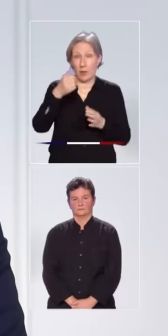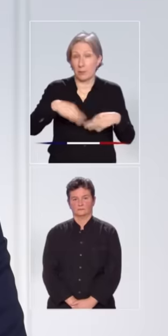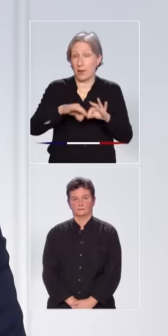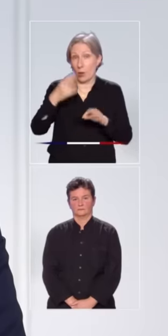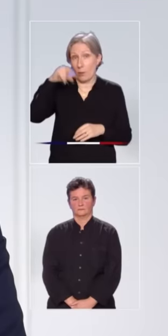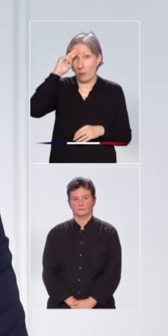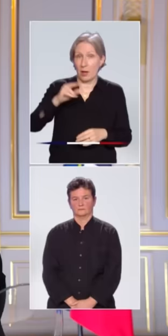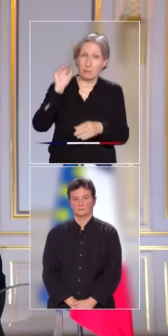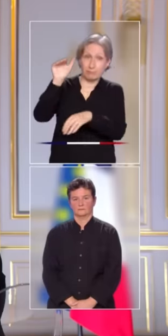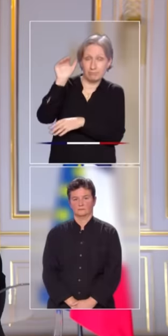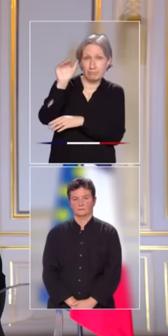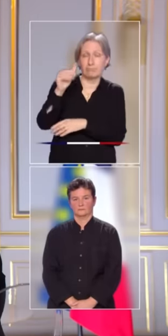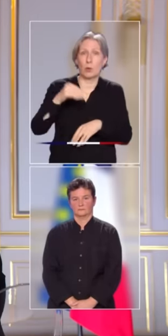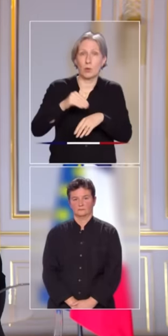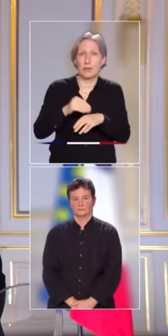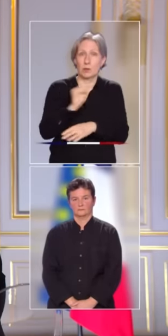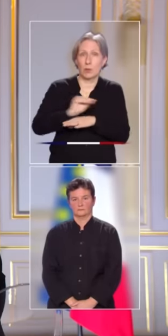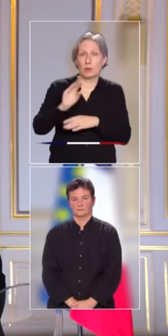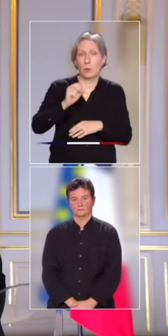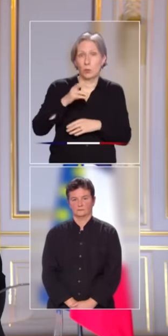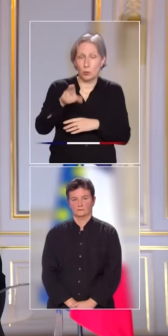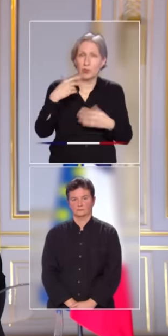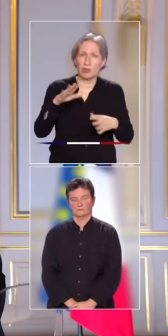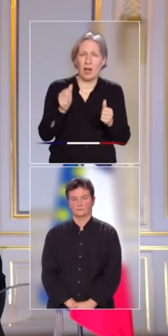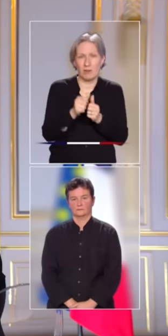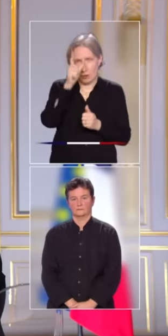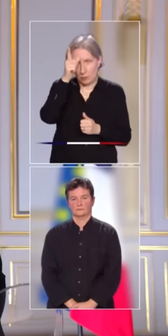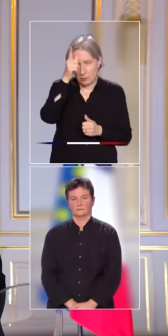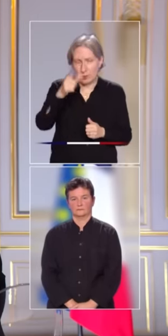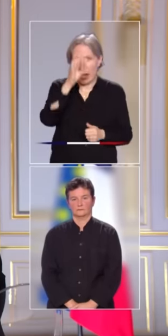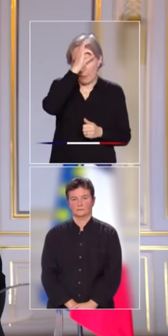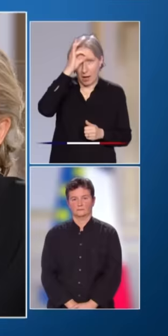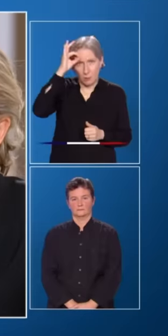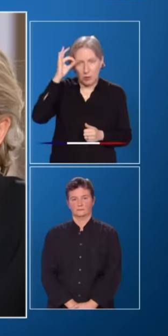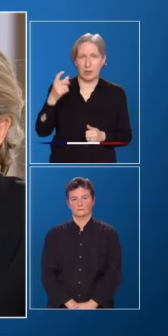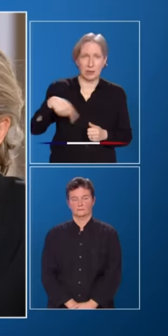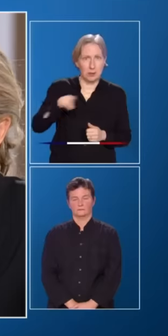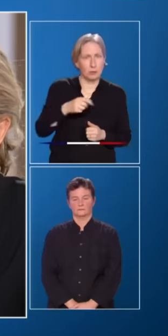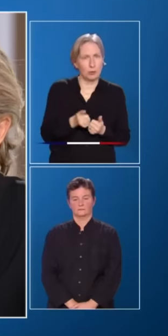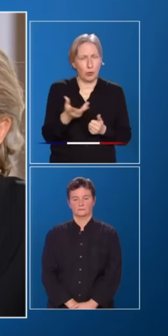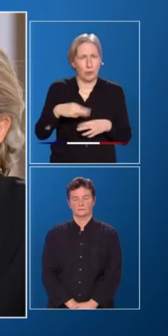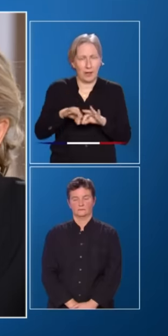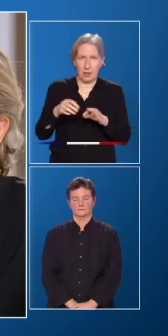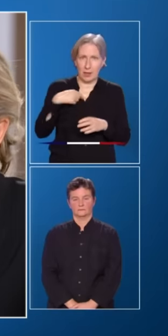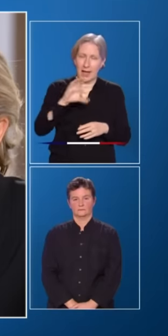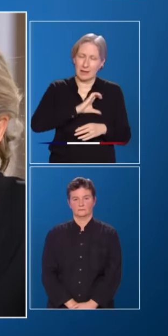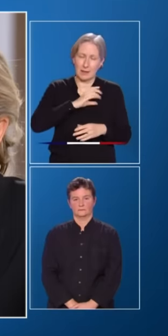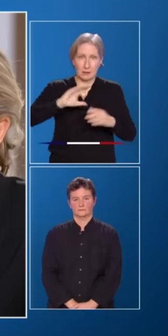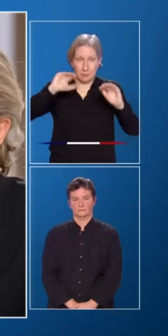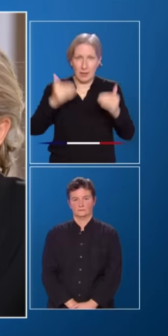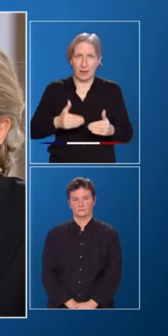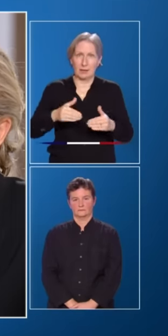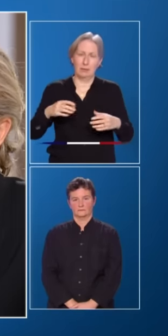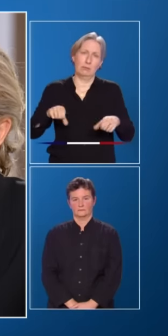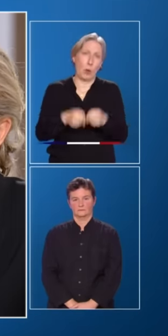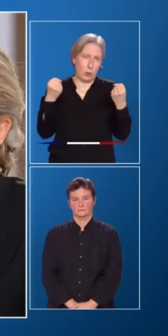au Conseil de sécurité avec plusieurs pays de la région, Jordanie, Émirats arabes unis, pour appeler à un cessez-le-feu. C'est pourquoi nous avons organisé